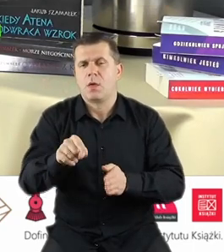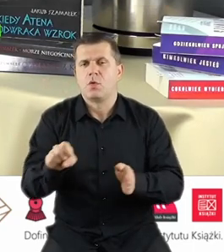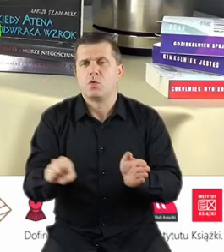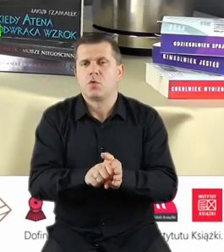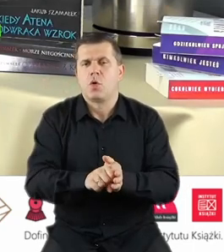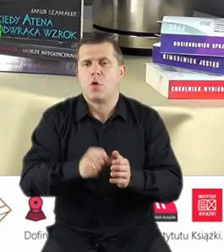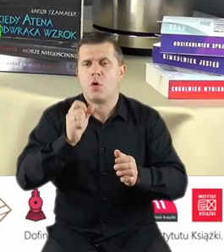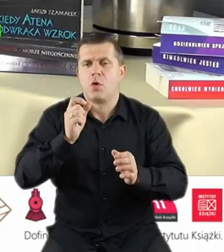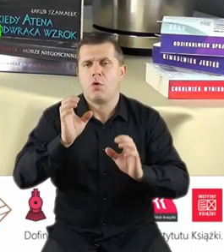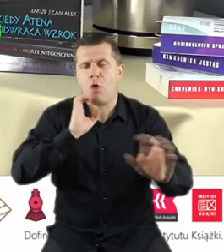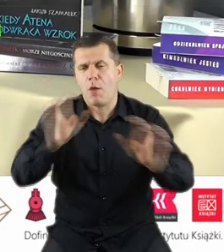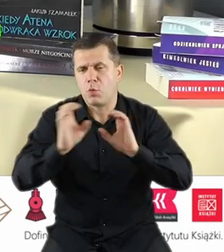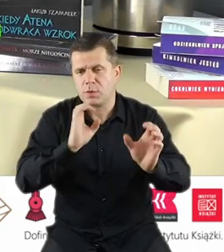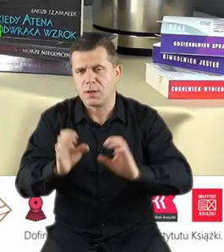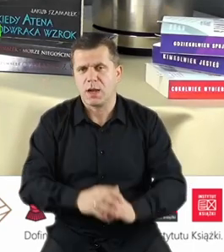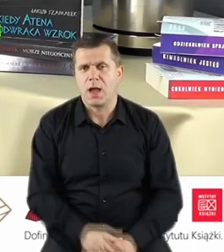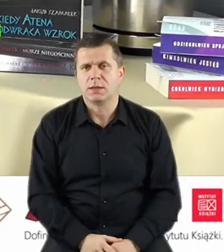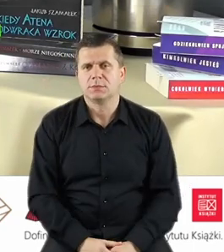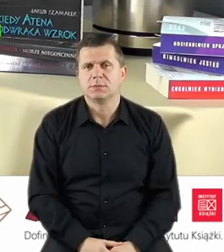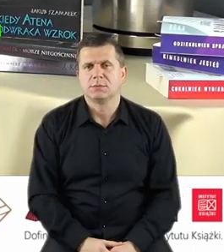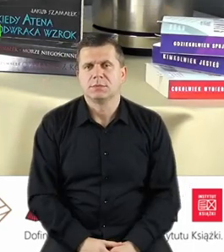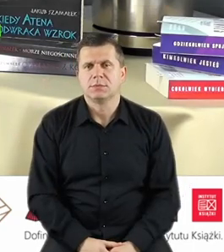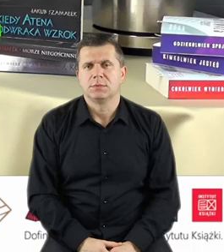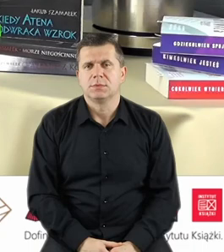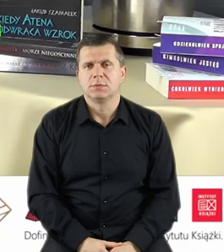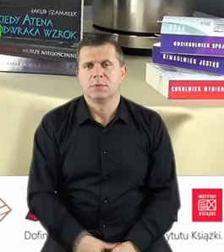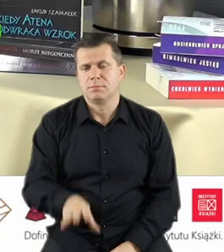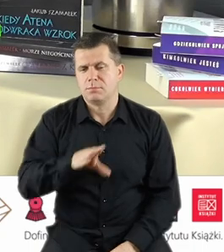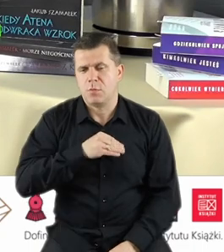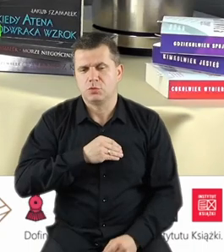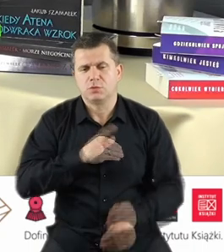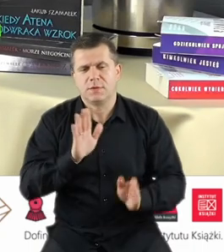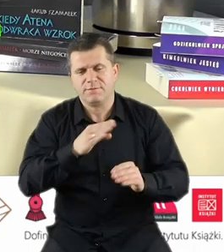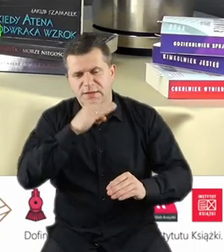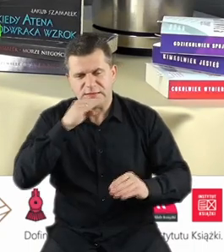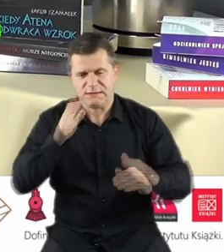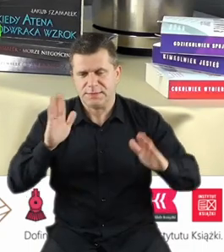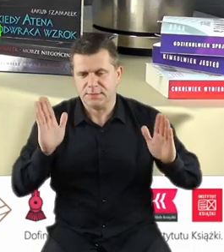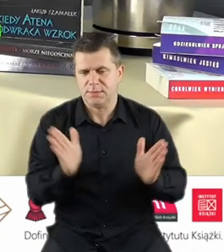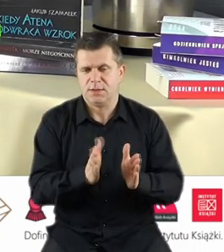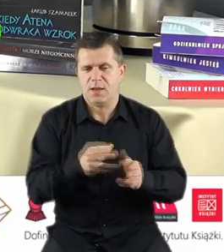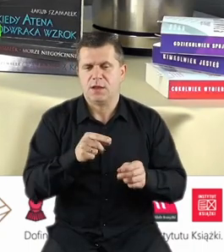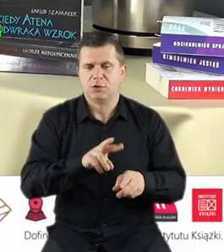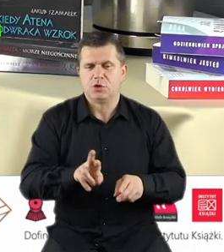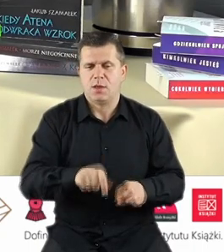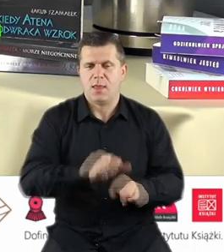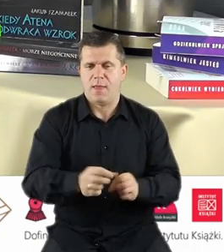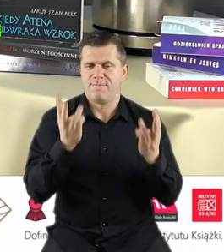komunikacji, ale uważam, że mogę się ograniczać do rzeczy, które są rzeczywiście istotne.